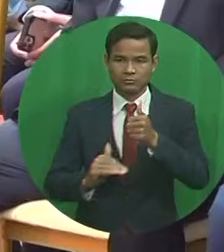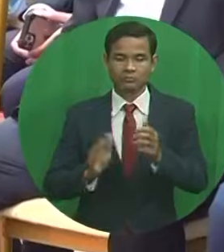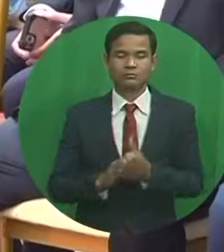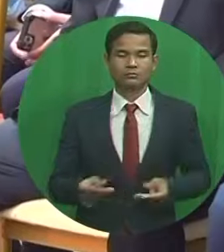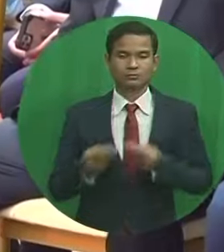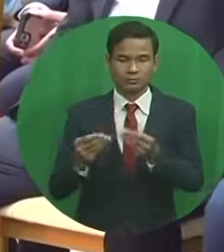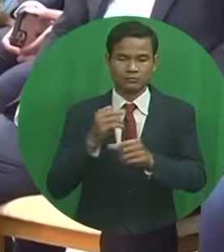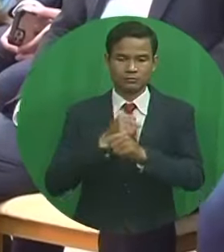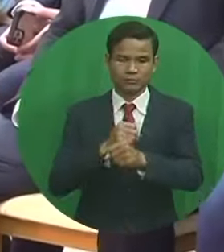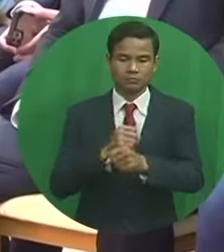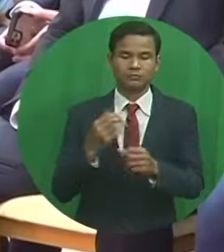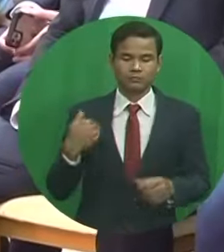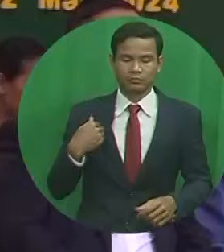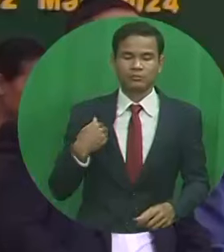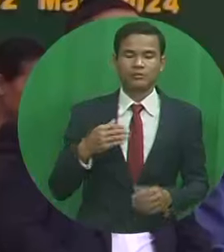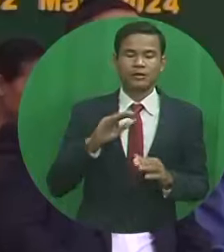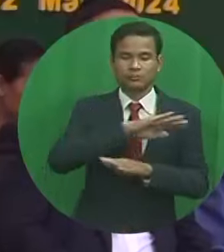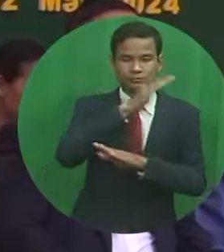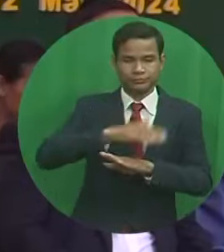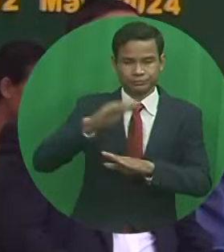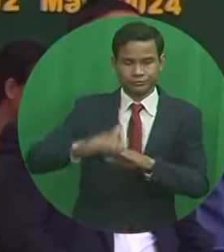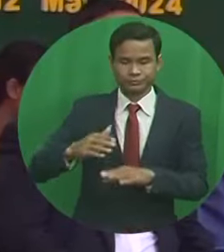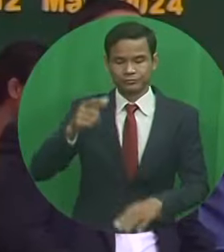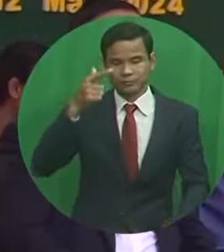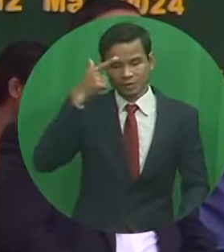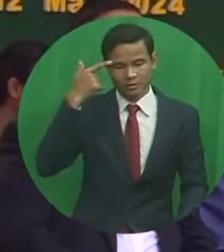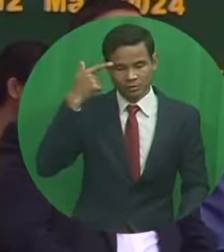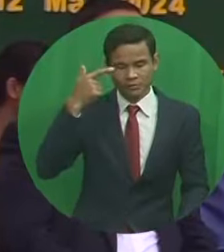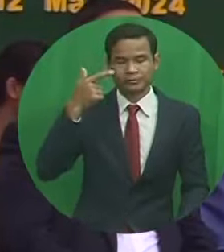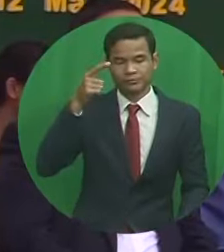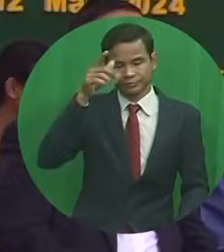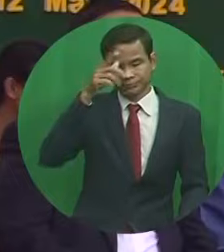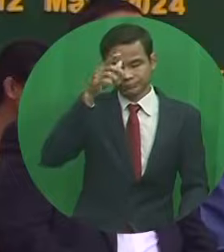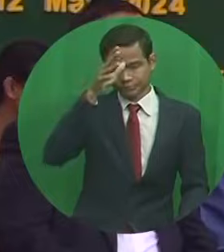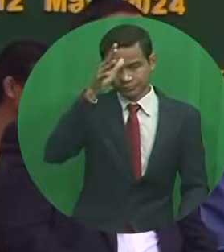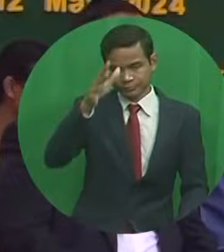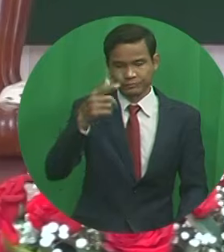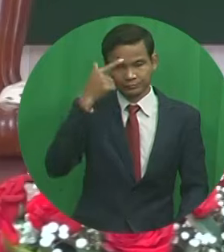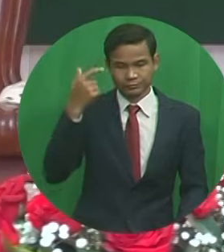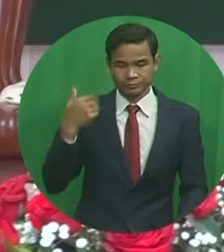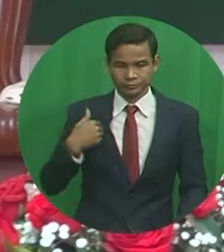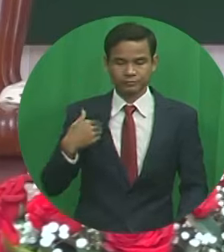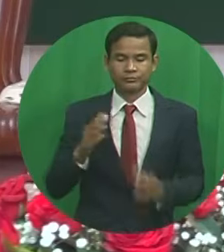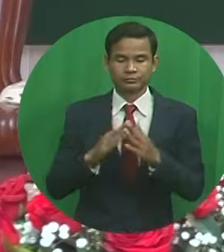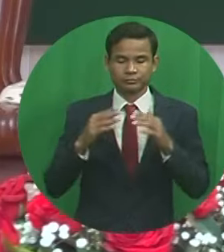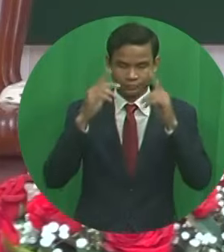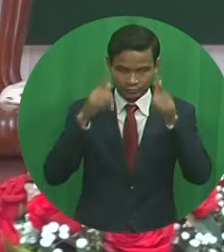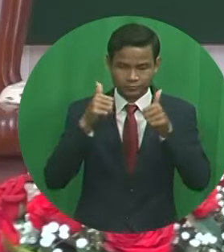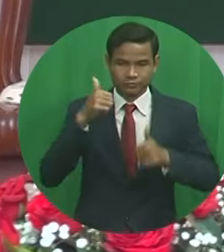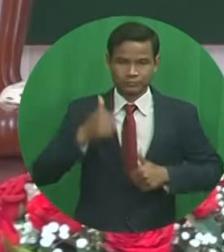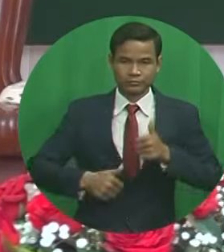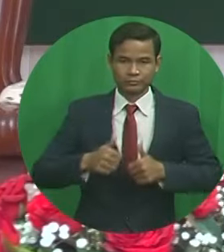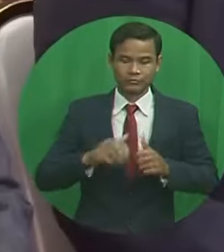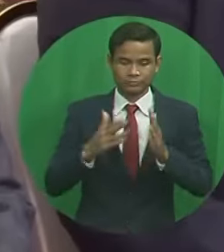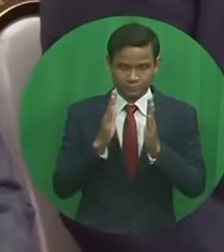ភូតគៀមភ្នំតាម៉ៅក្នុងពិធីប្រគល់ទទួលសត្វដំរីនេះអាដាមរដ្ឋមន្ត្រីបានសម្ដែងនូវក្តីរំភើបរីករាយជា